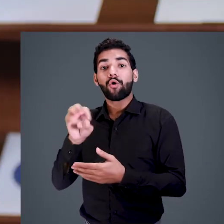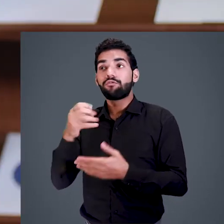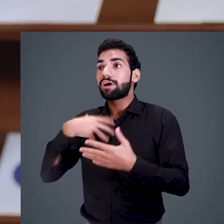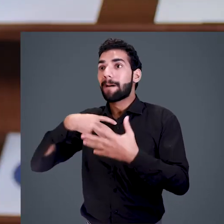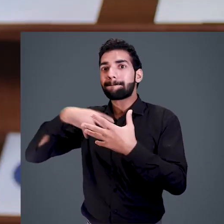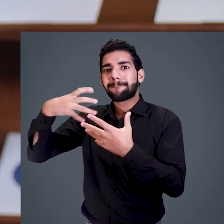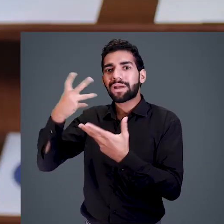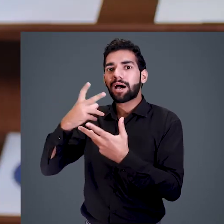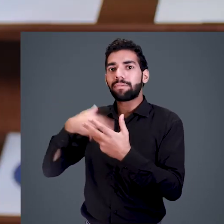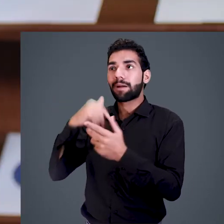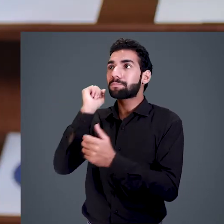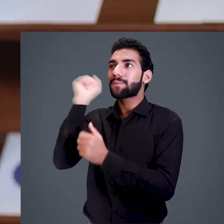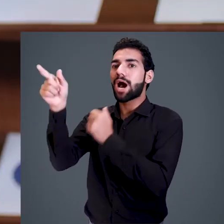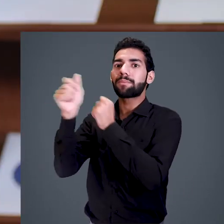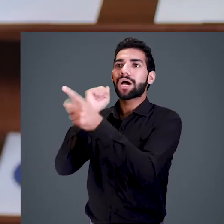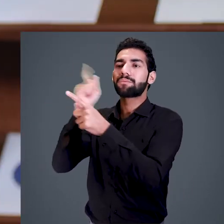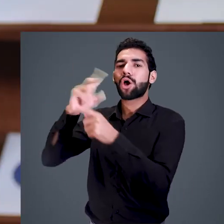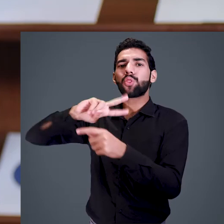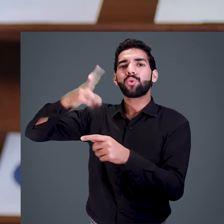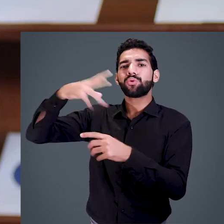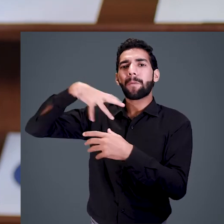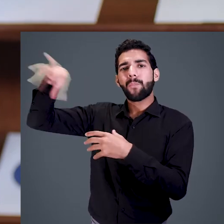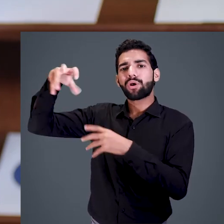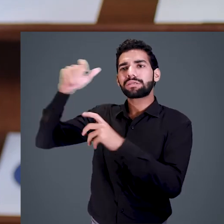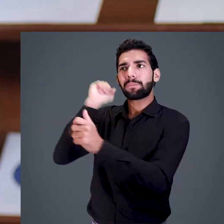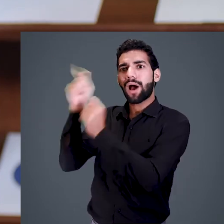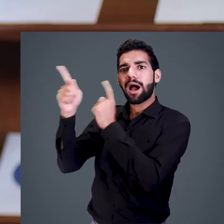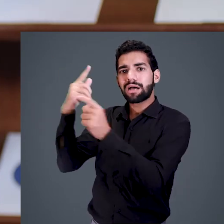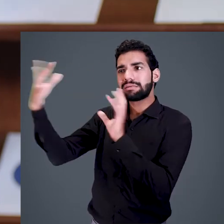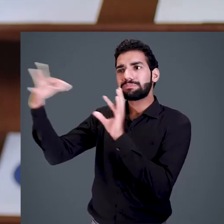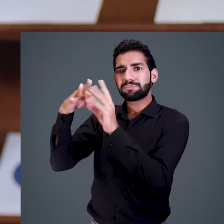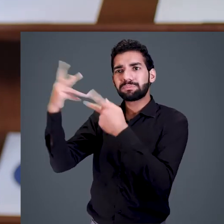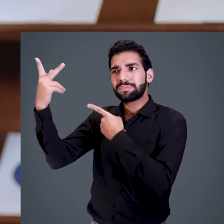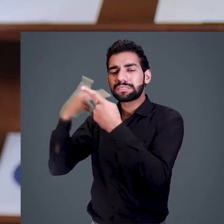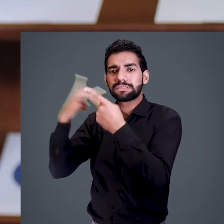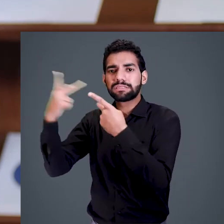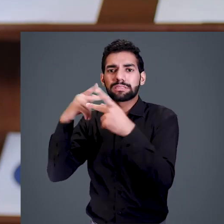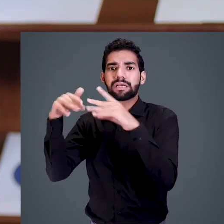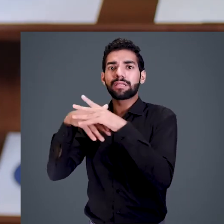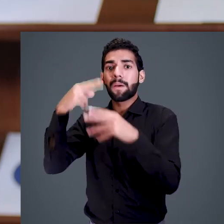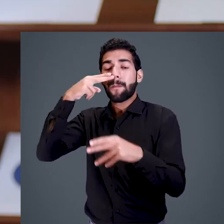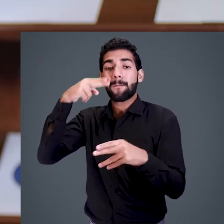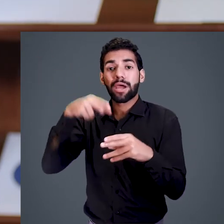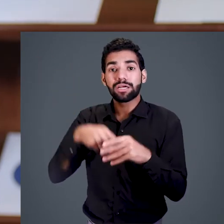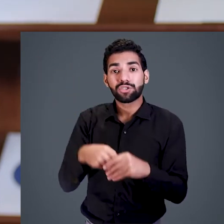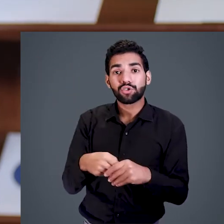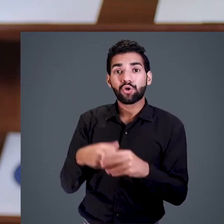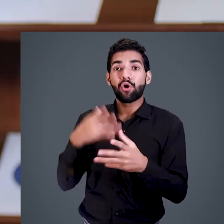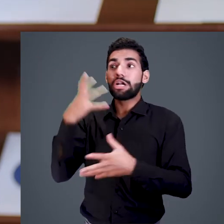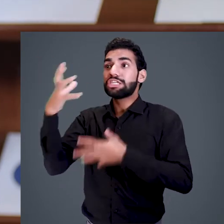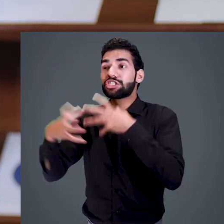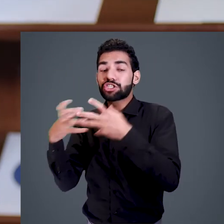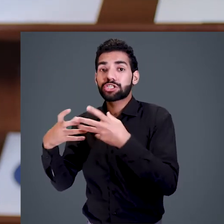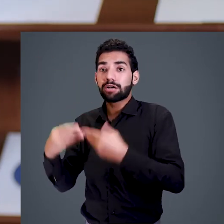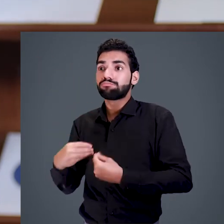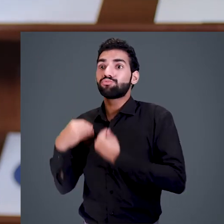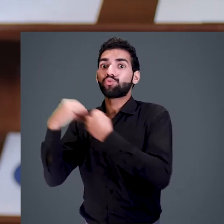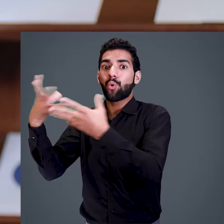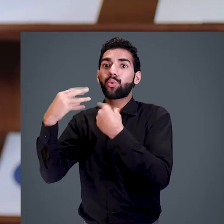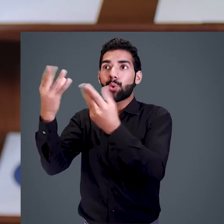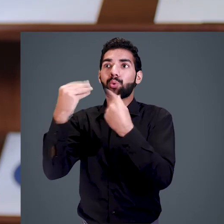آپ امپورٹ کو دیکھیں تو ہماری امپورٹس میں سب سے زیادہ یہ مشینری، پیٹرولیم گڈز ہیں. کیوں آپ کو مشینری